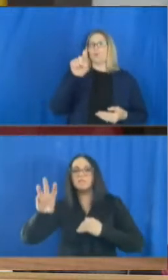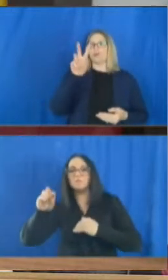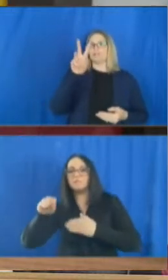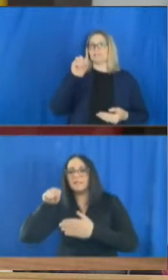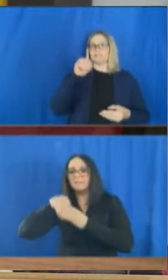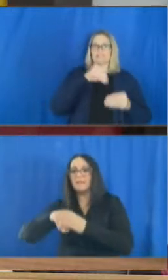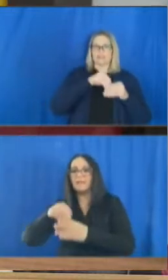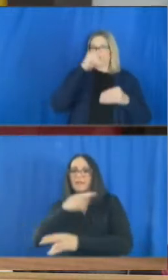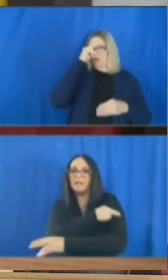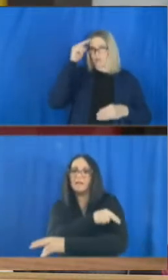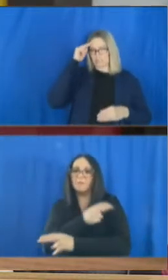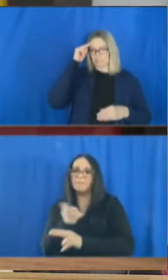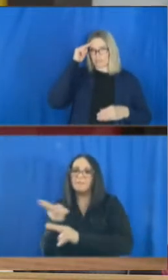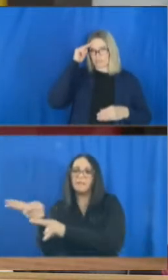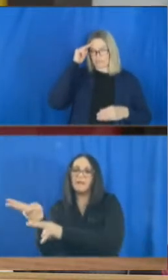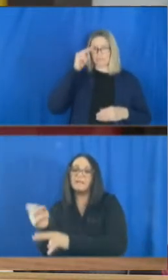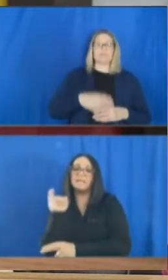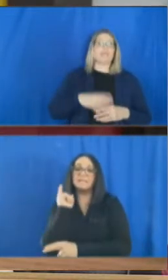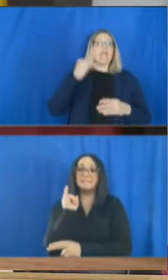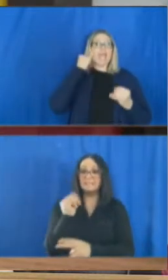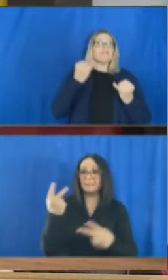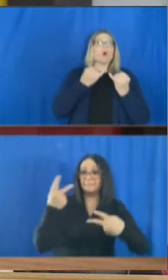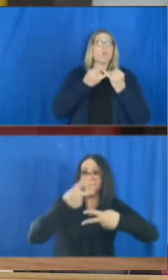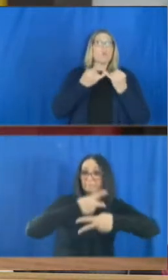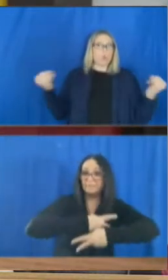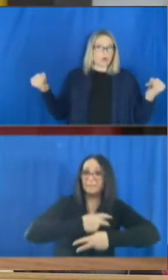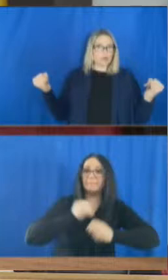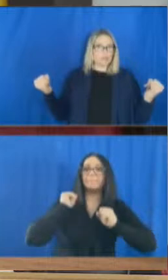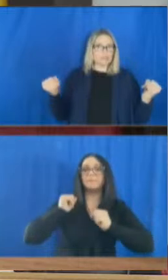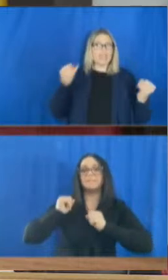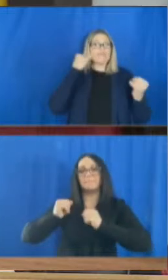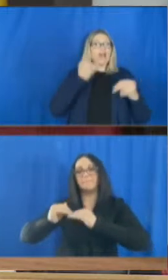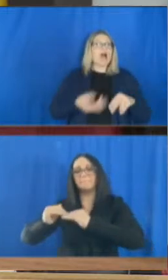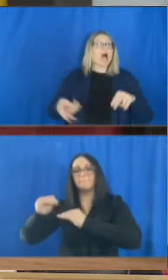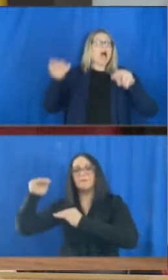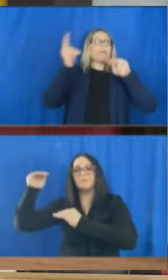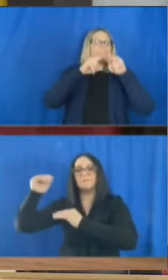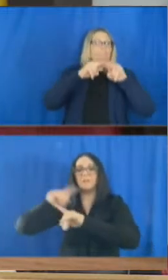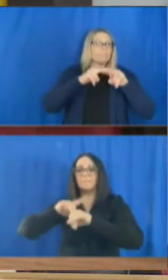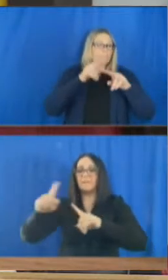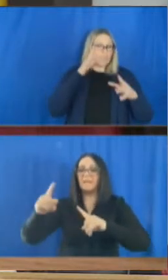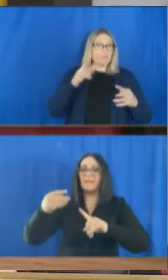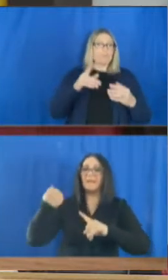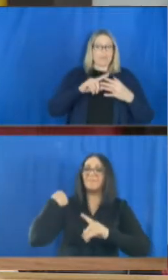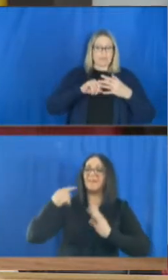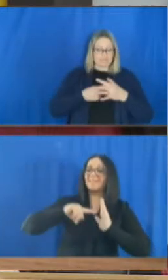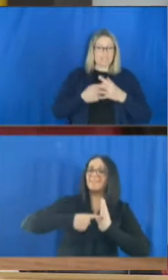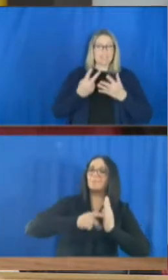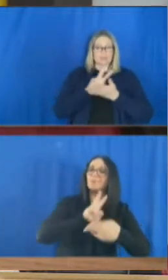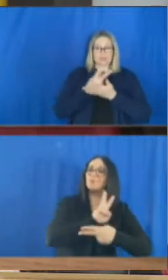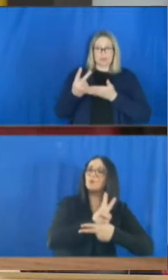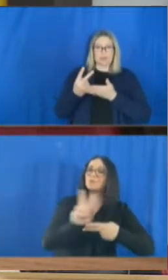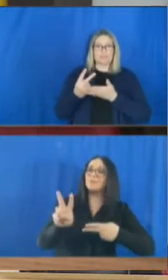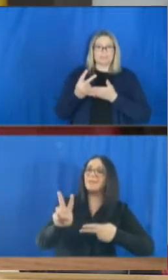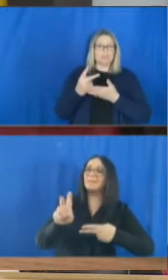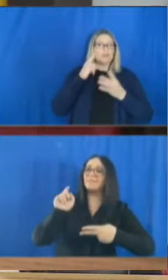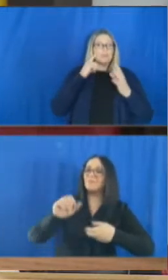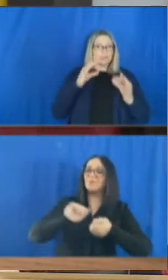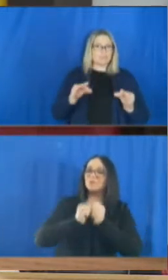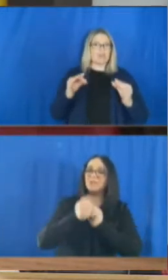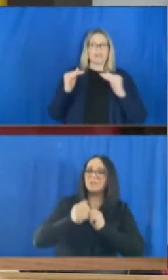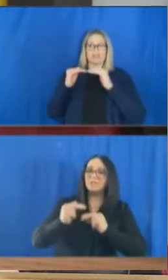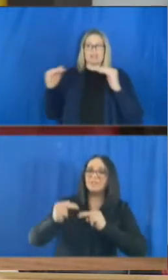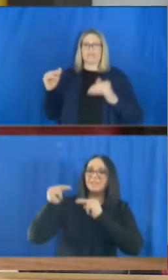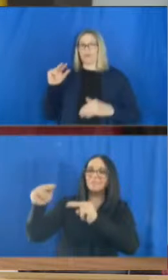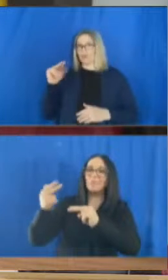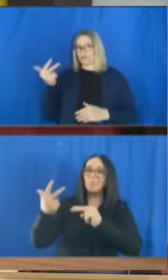les modélisations, ça a prévenu qu'on aura environ 220 cas